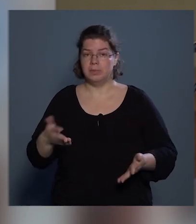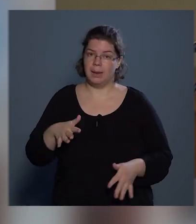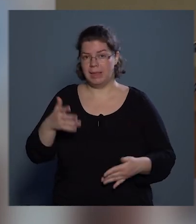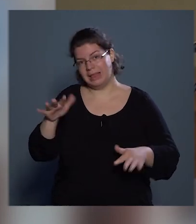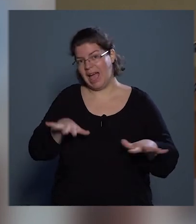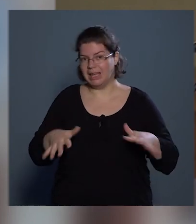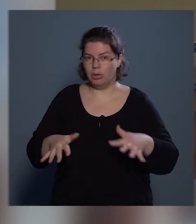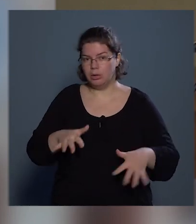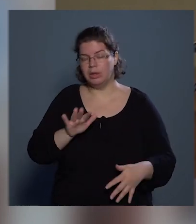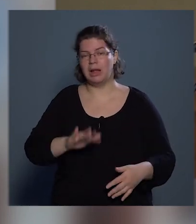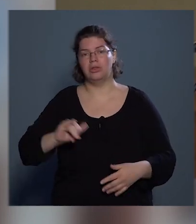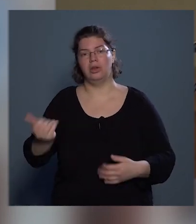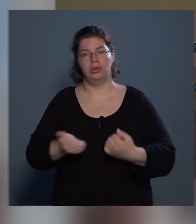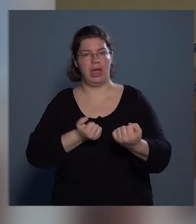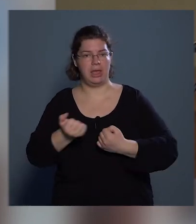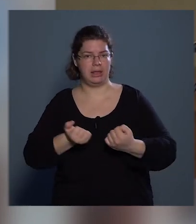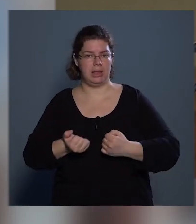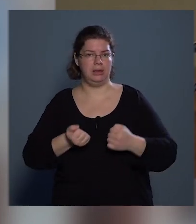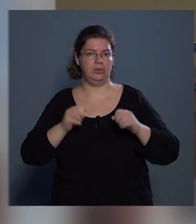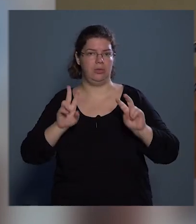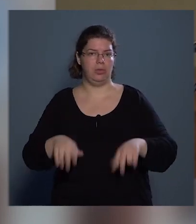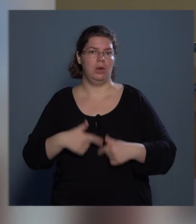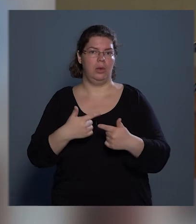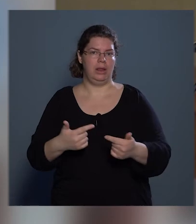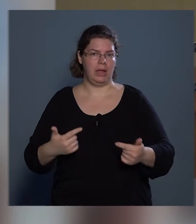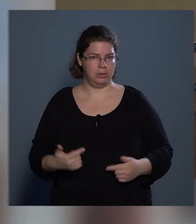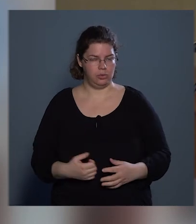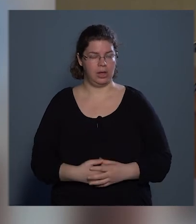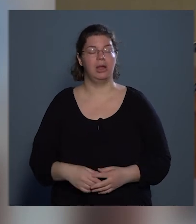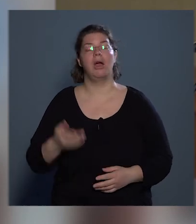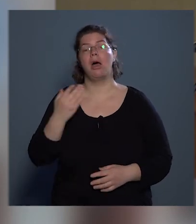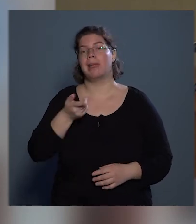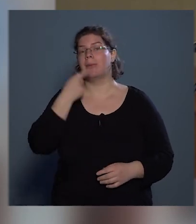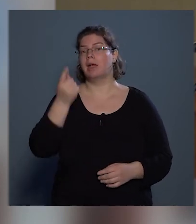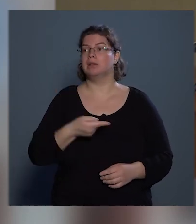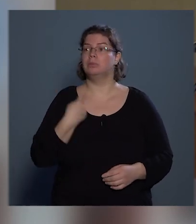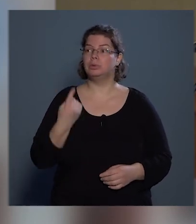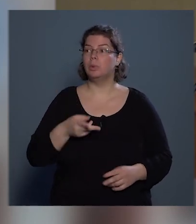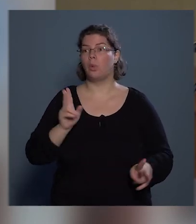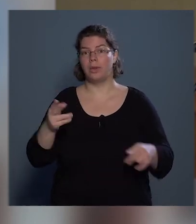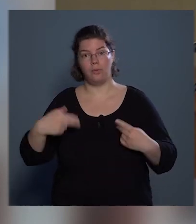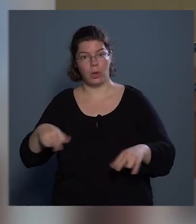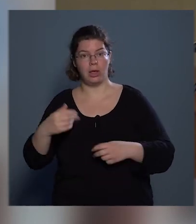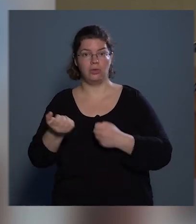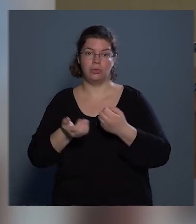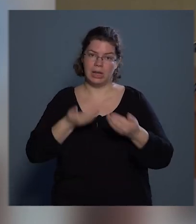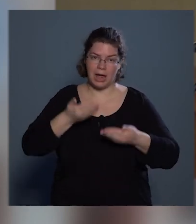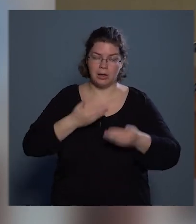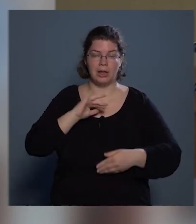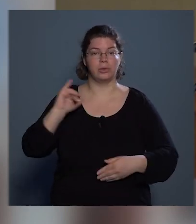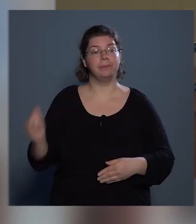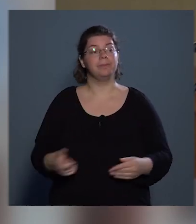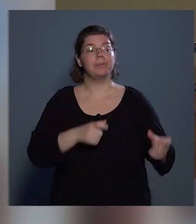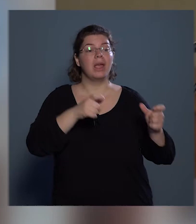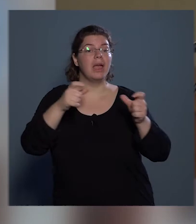tájékozódásra és egyeztetésre való lehetőséget, hanem azt mondtuk, hogy folytassunk tárgyalásokat, és eljussunk